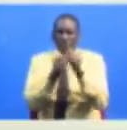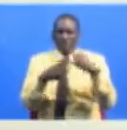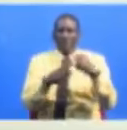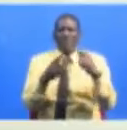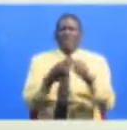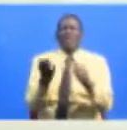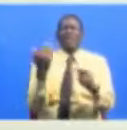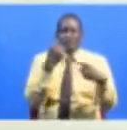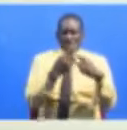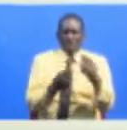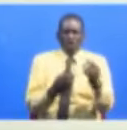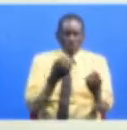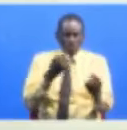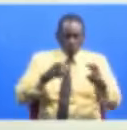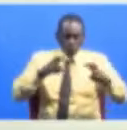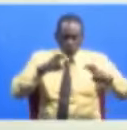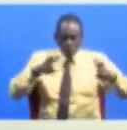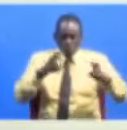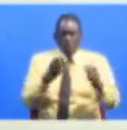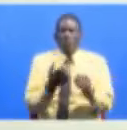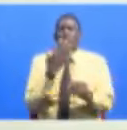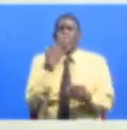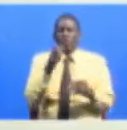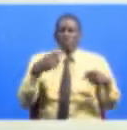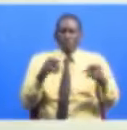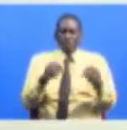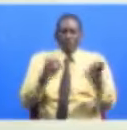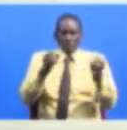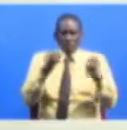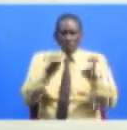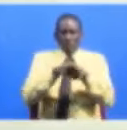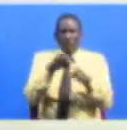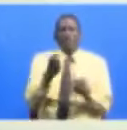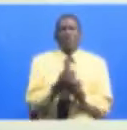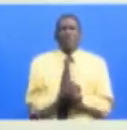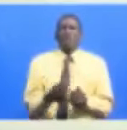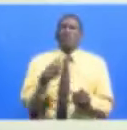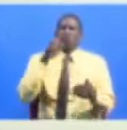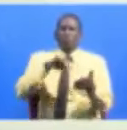ambazonia watu 500 taara hiyo ni Kama hii